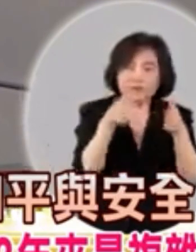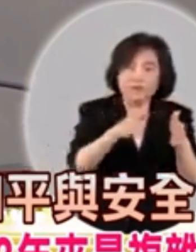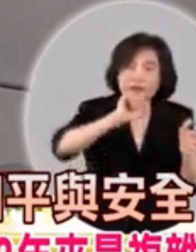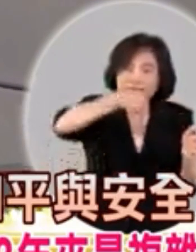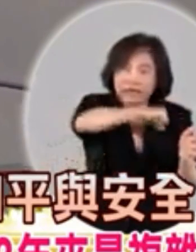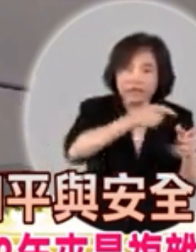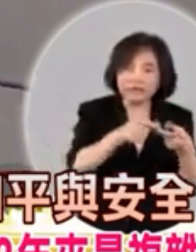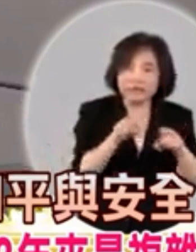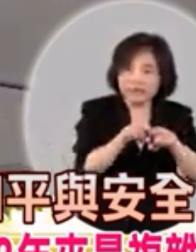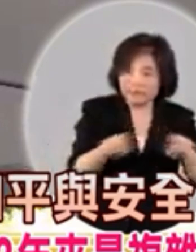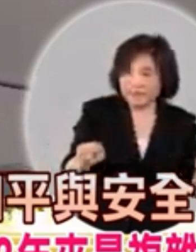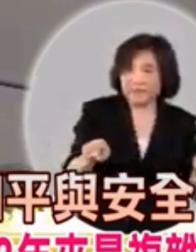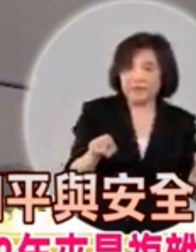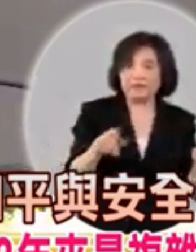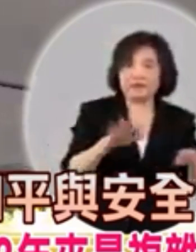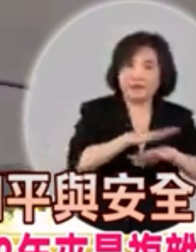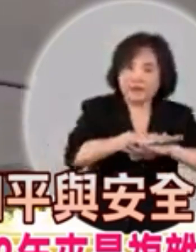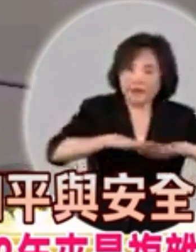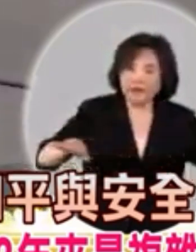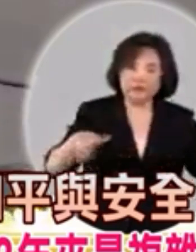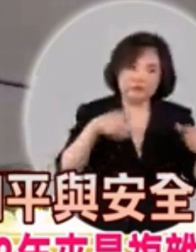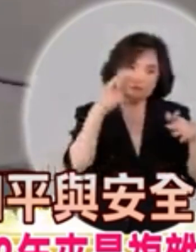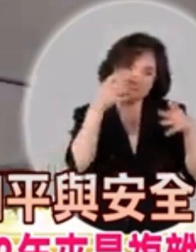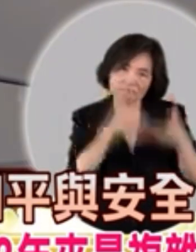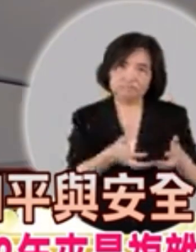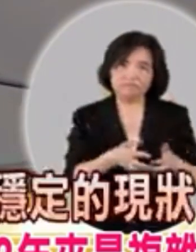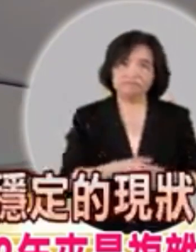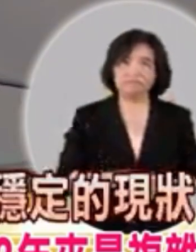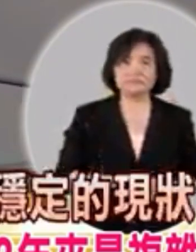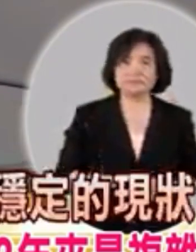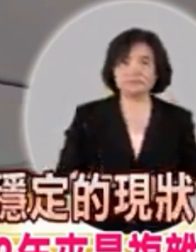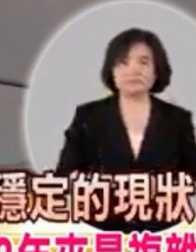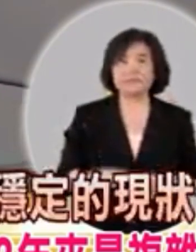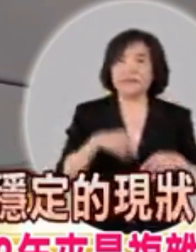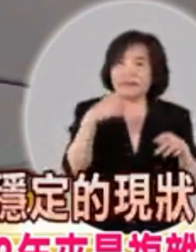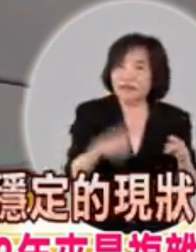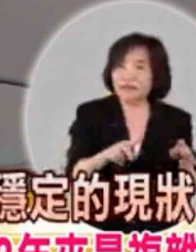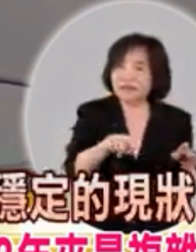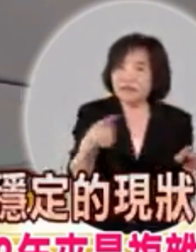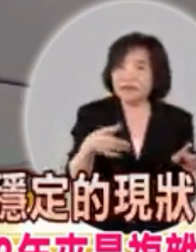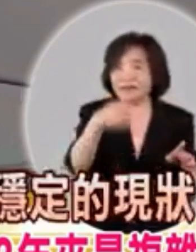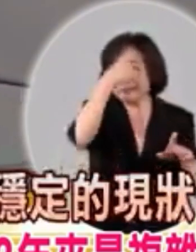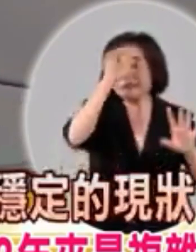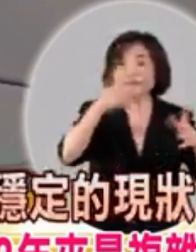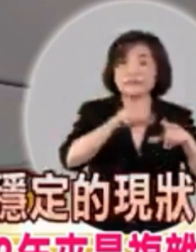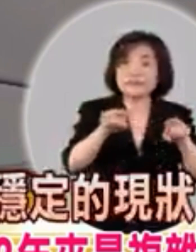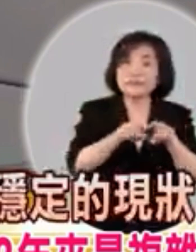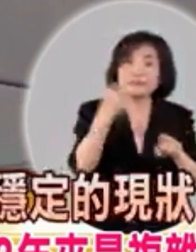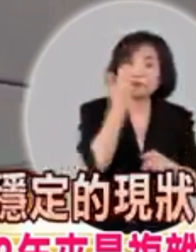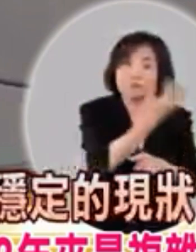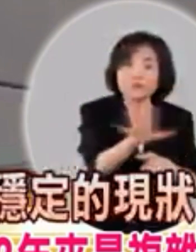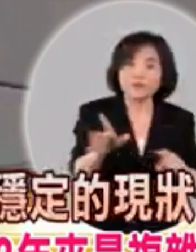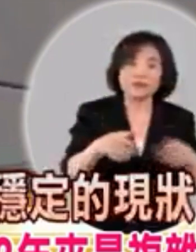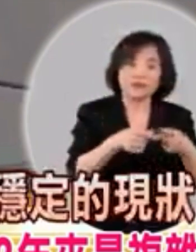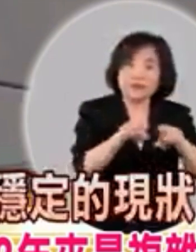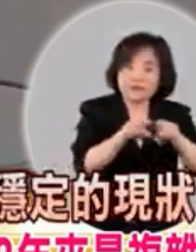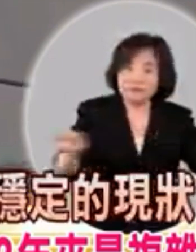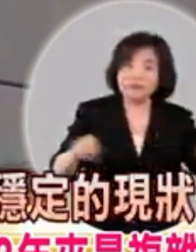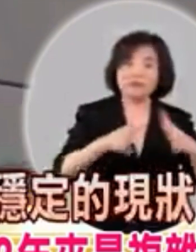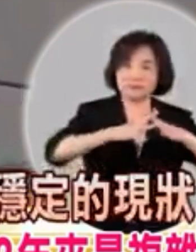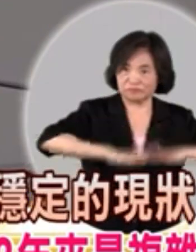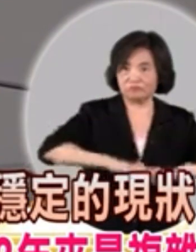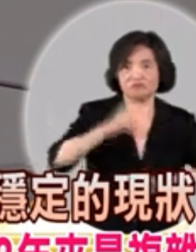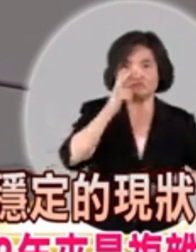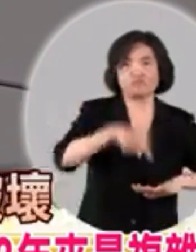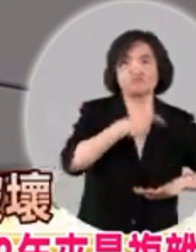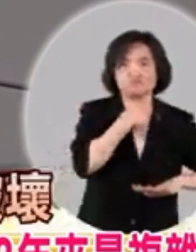和平与安全，同时也关心印太区域和平稳定的现状